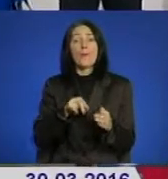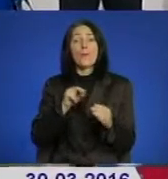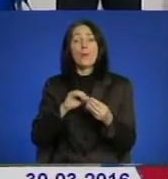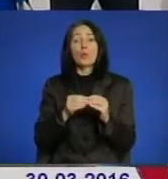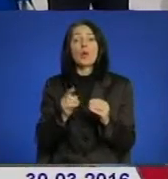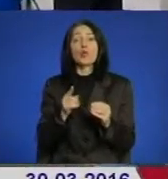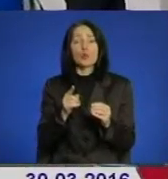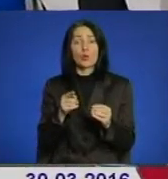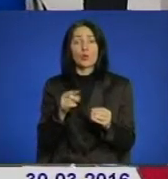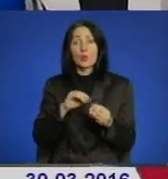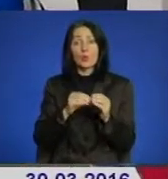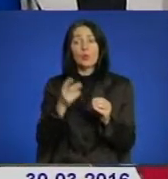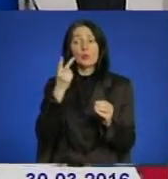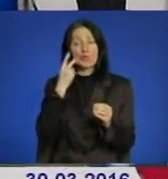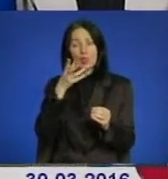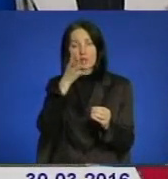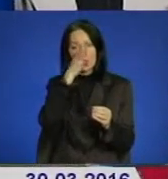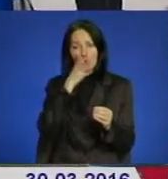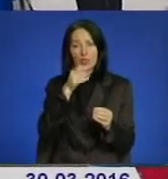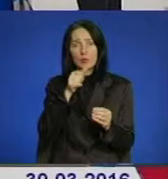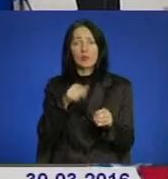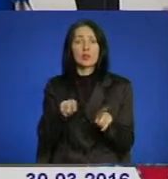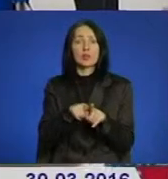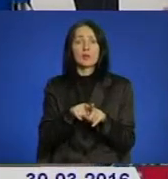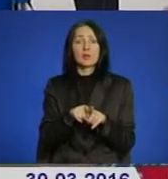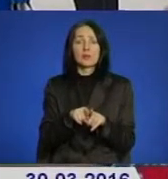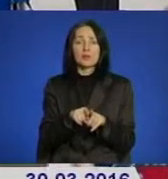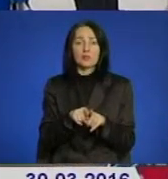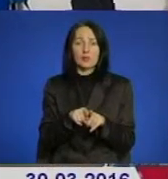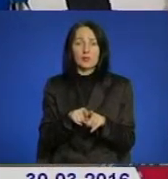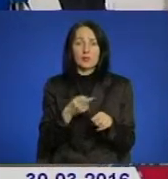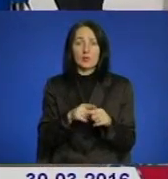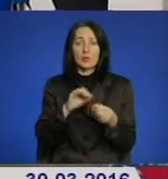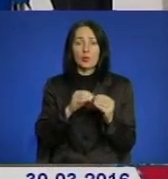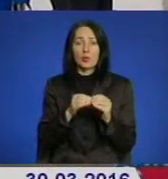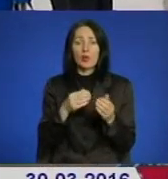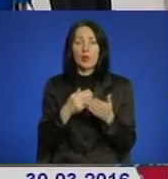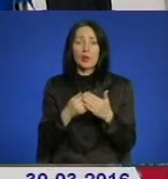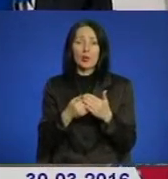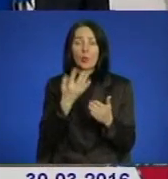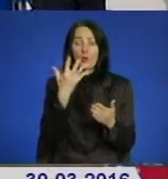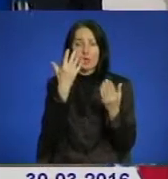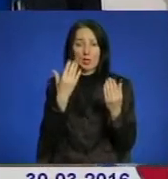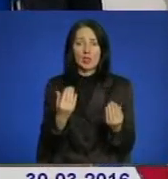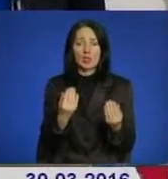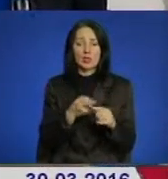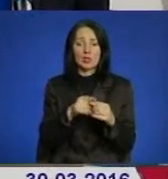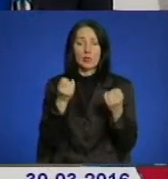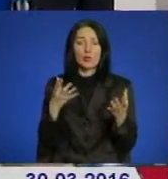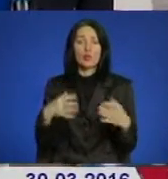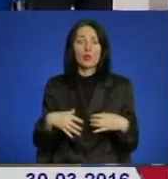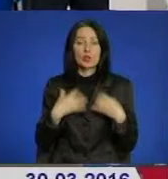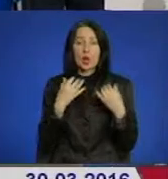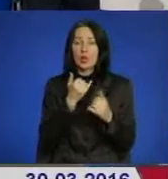це вже четвертий місяць от в таких от мірках, оці проблеми десь до 5 днів. Це просто жахи, і